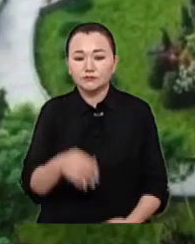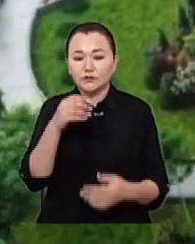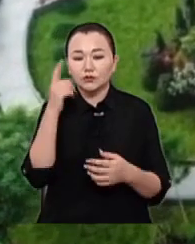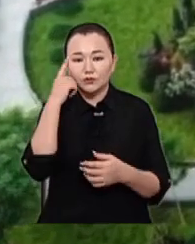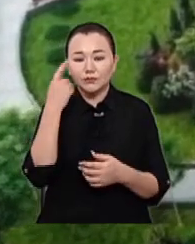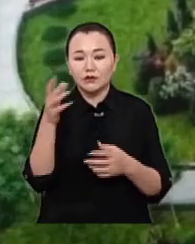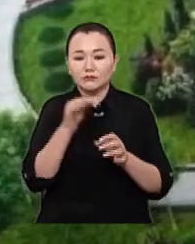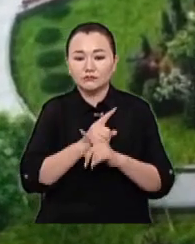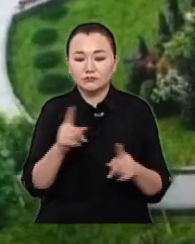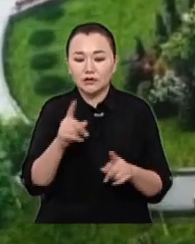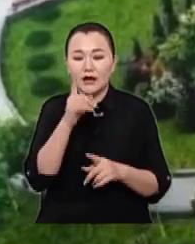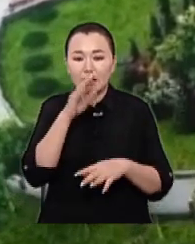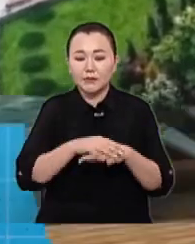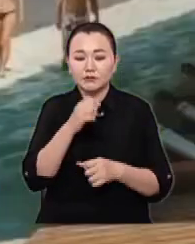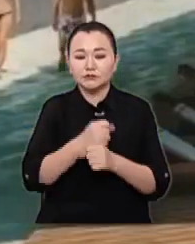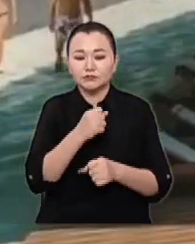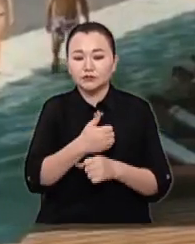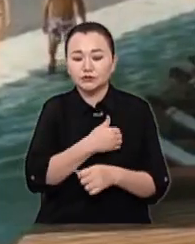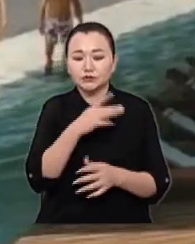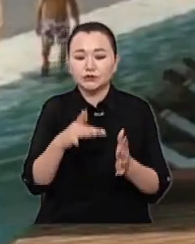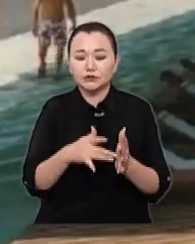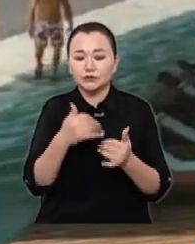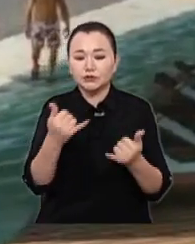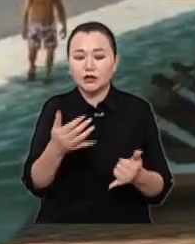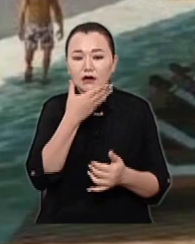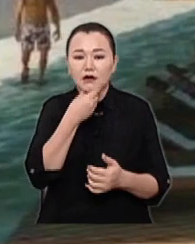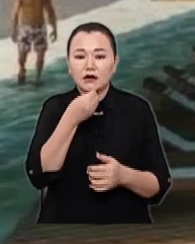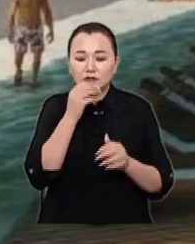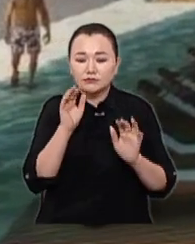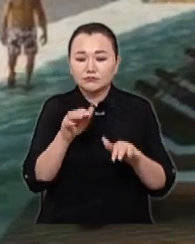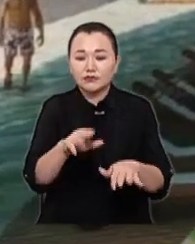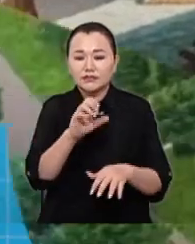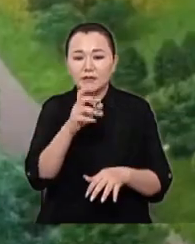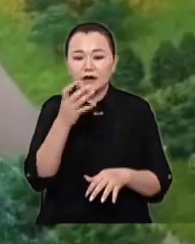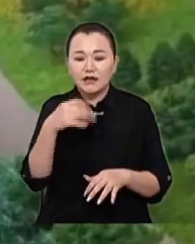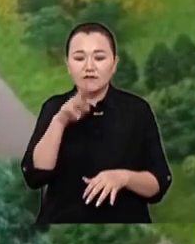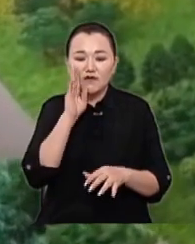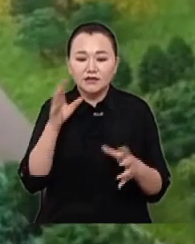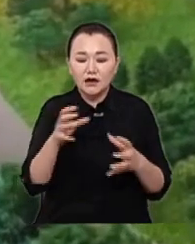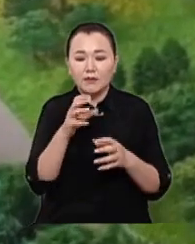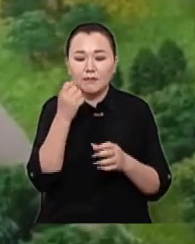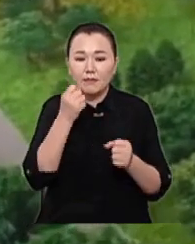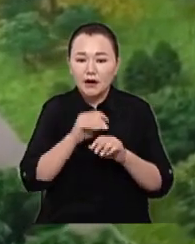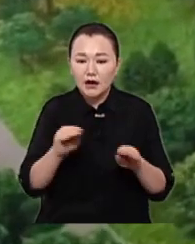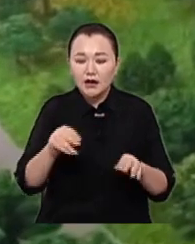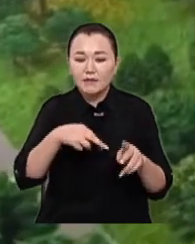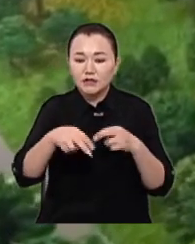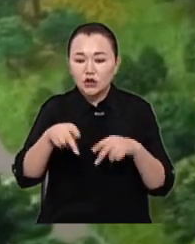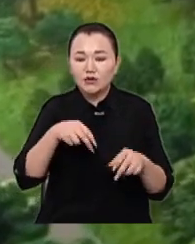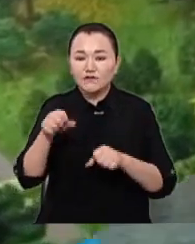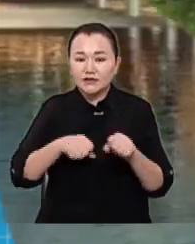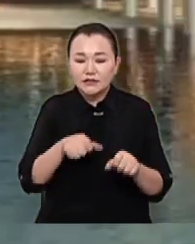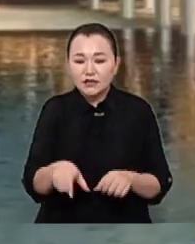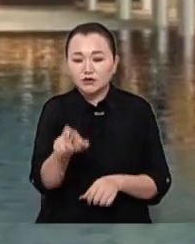Казалось бы, нонсенс. Акимат задумал сделать для жителей города живописную набережную на Самаркандском водохранилище с парковкой, пешеходными и велосипедными